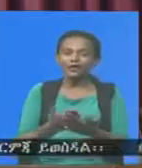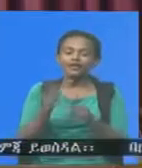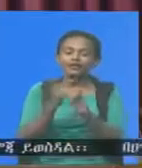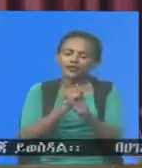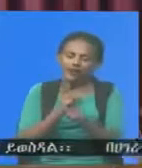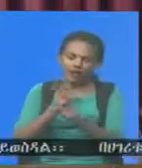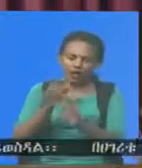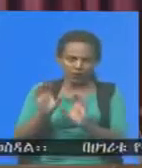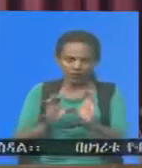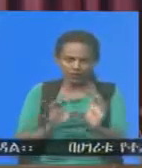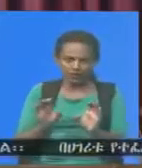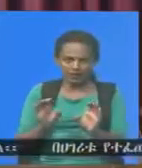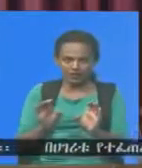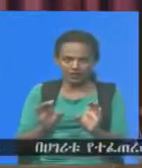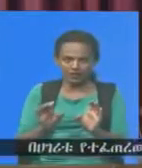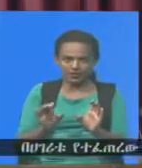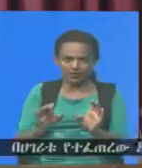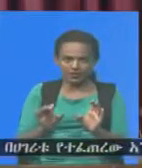ጥንቃቄ ማድረግ